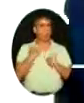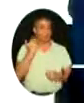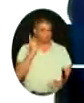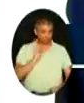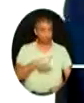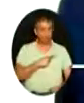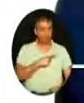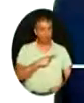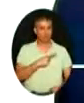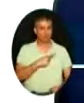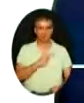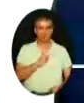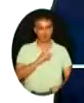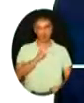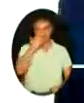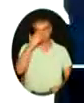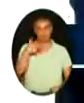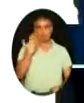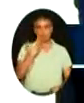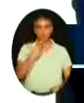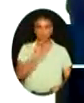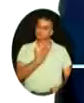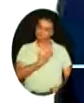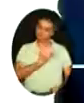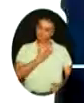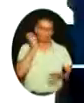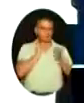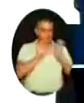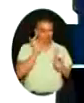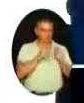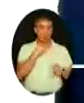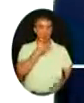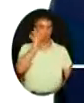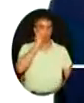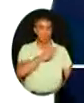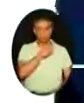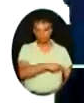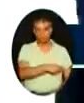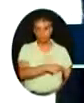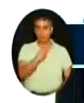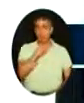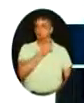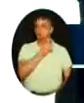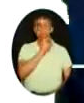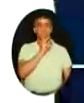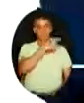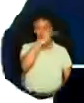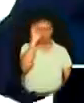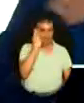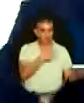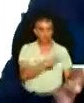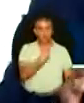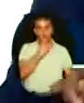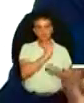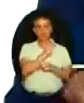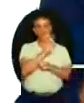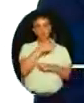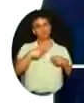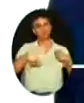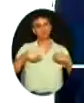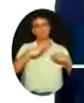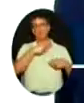היה לא פופולרי, ספג עגבניות, קראו לו פושע אוסלו, אמרו שאימא שלו ערבייה, טענו שיש לו